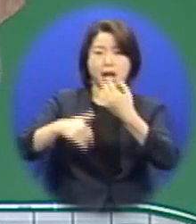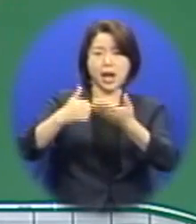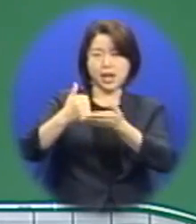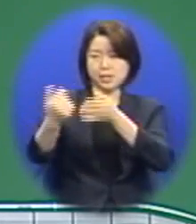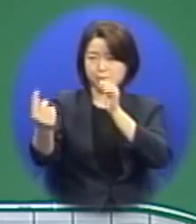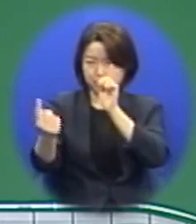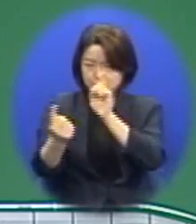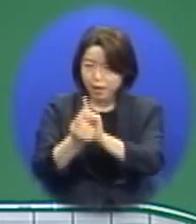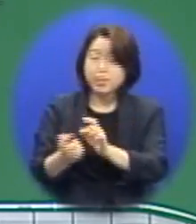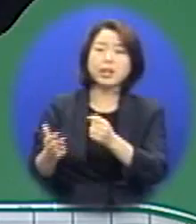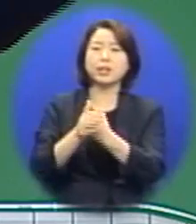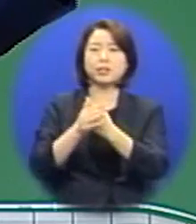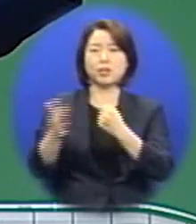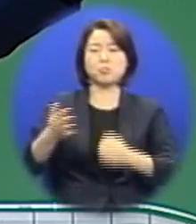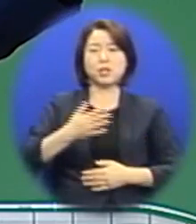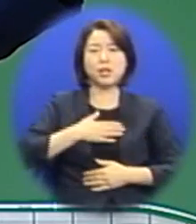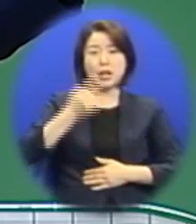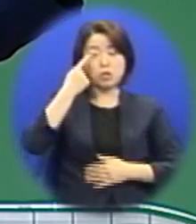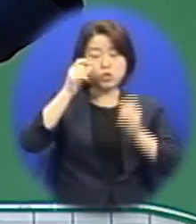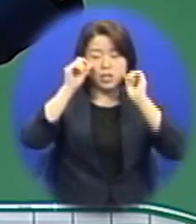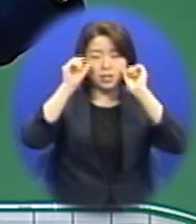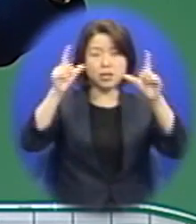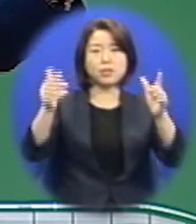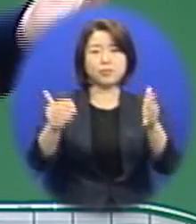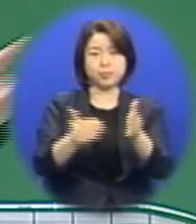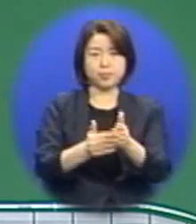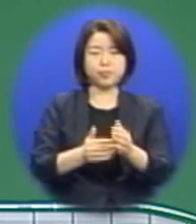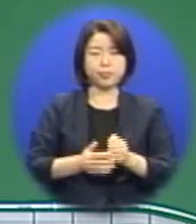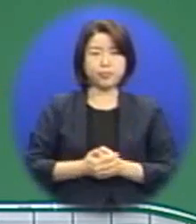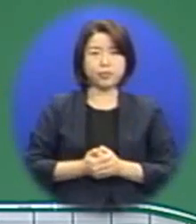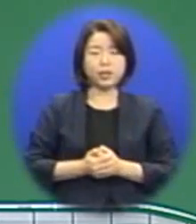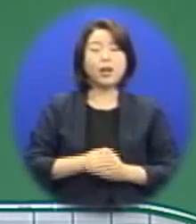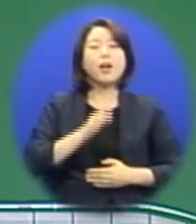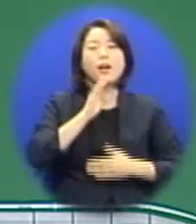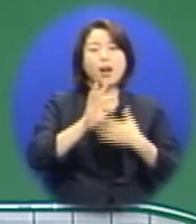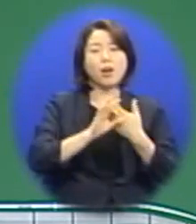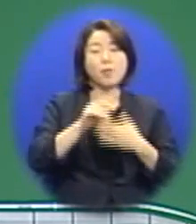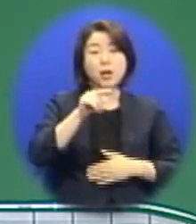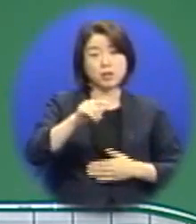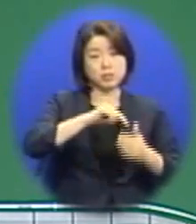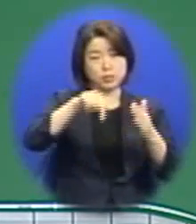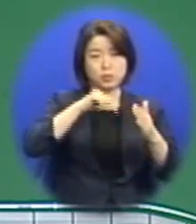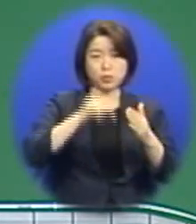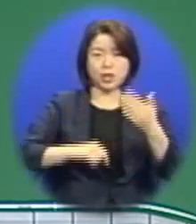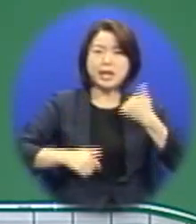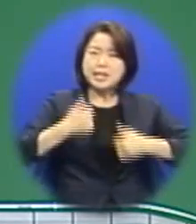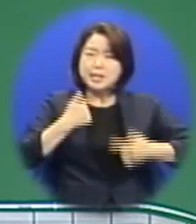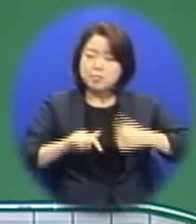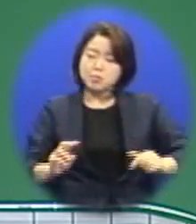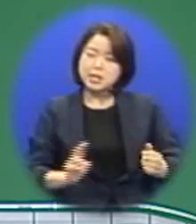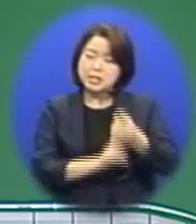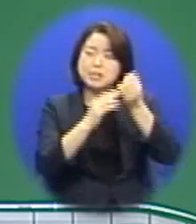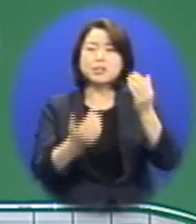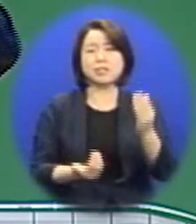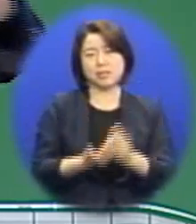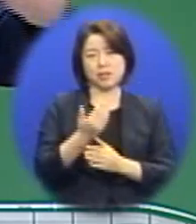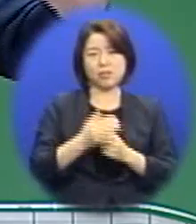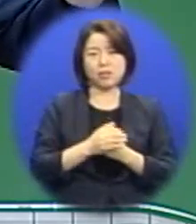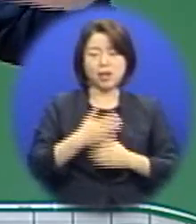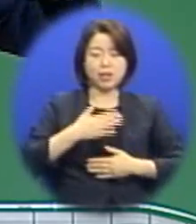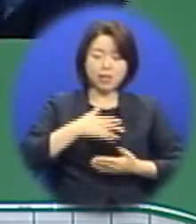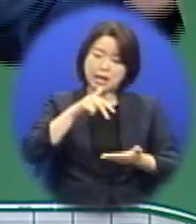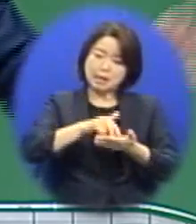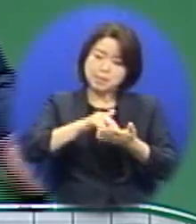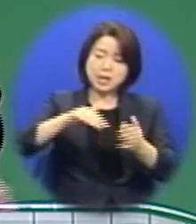만남으로 내가 눈이 뜨였어요. 그러면 그 속에서 기쁨의 기적이 일어납니다. 내 처지와